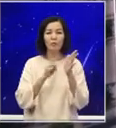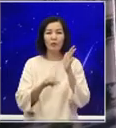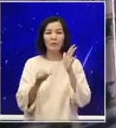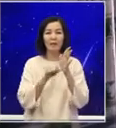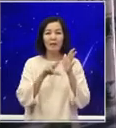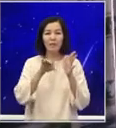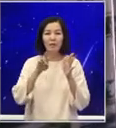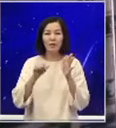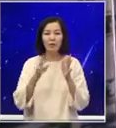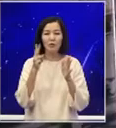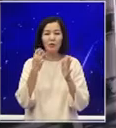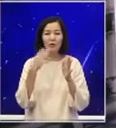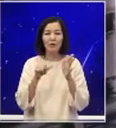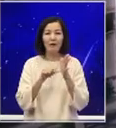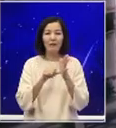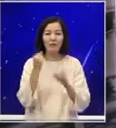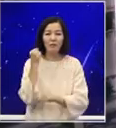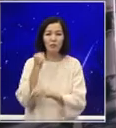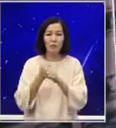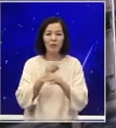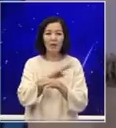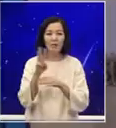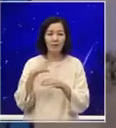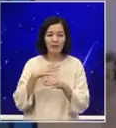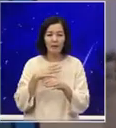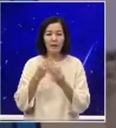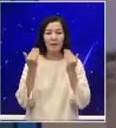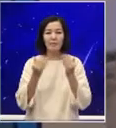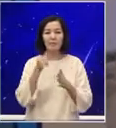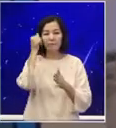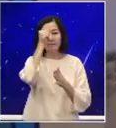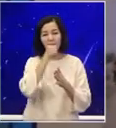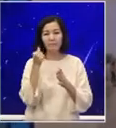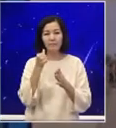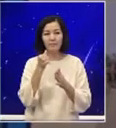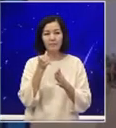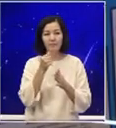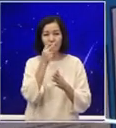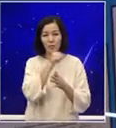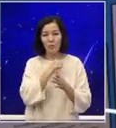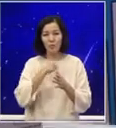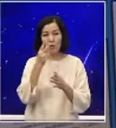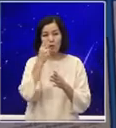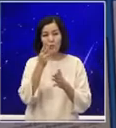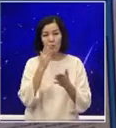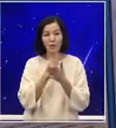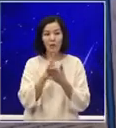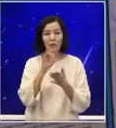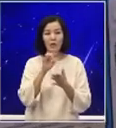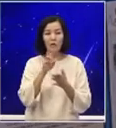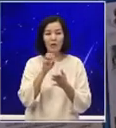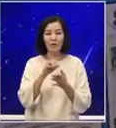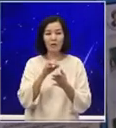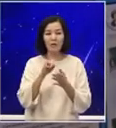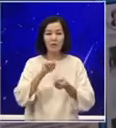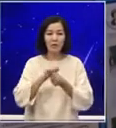миллион 246 адам жұмыспен қамтылды. Биылғы жылы мына Қарағастек өздеріңіз тұрған Сұраншы Батыр тас